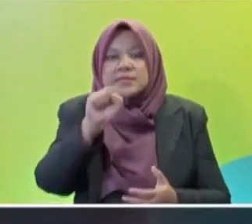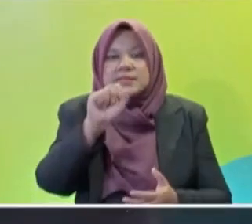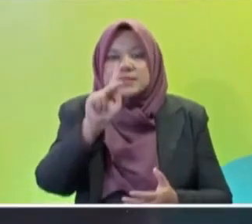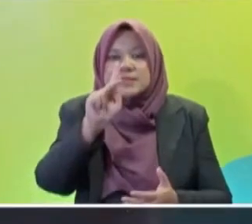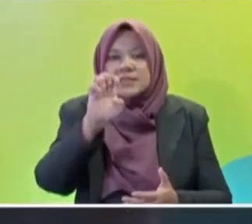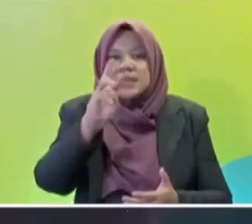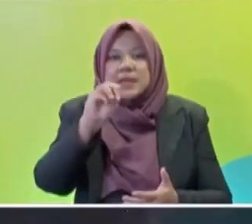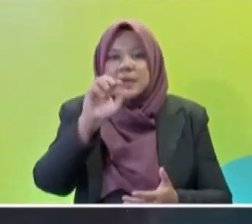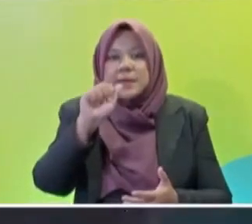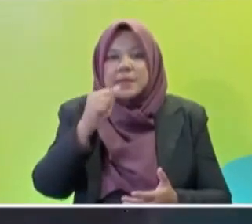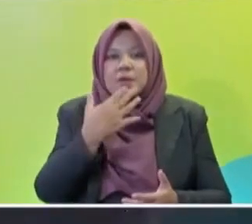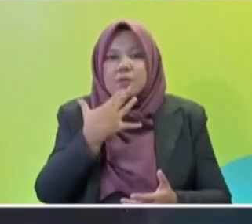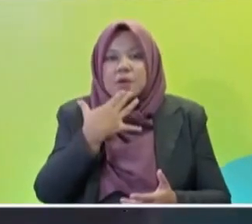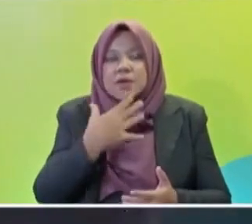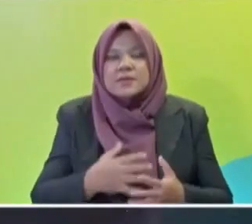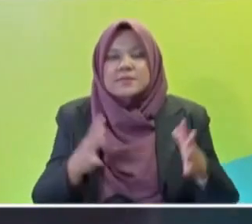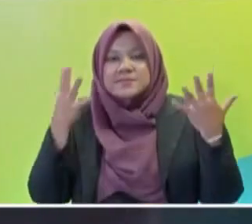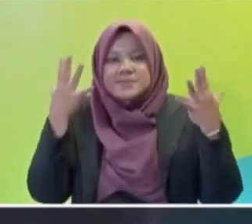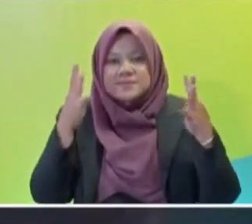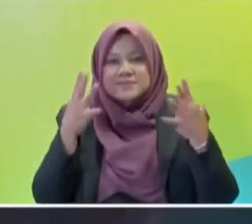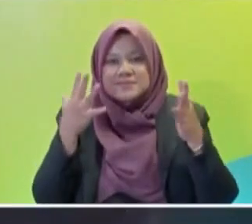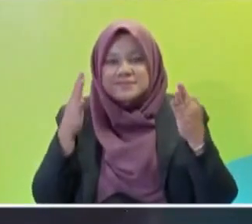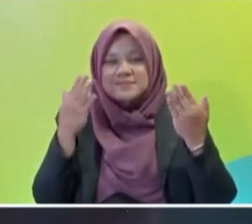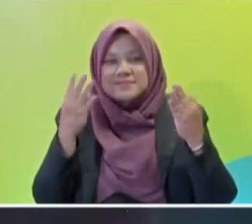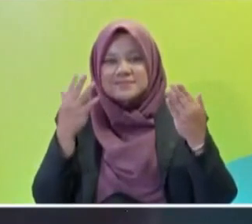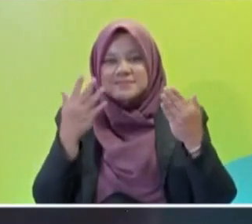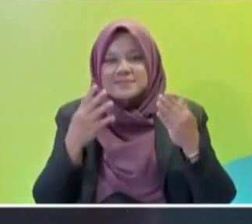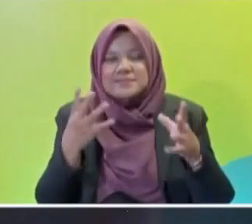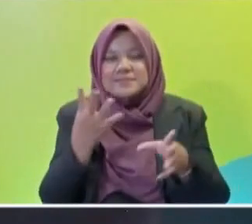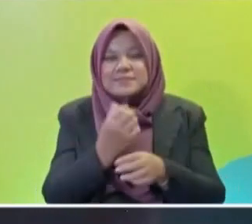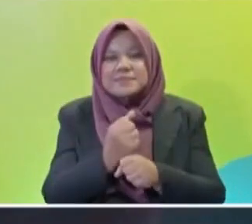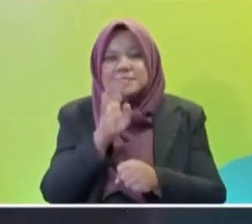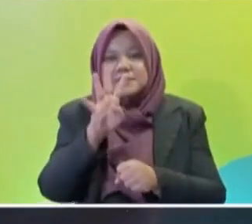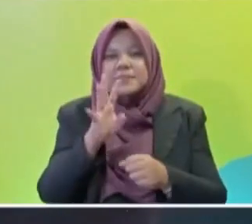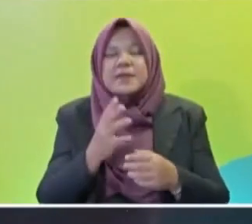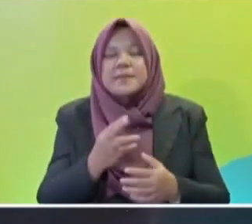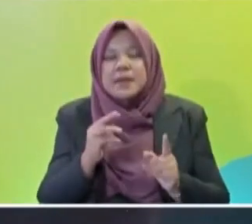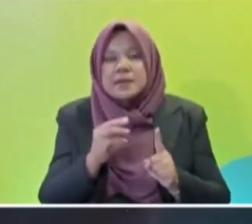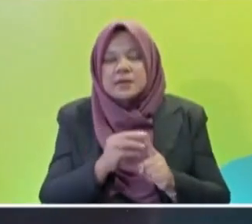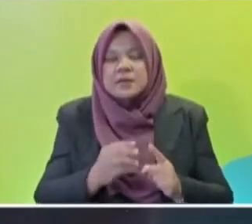kita semua murid yang dapat berjaya dapat 4 Makassar